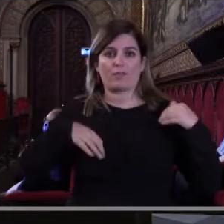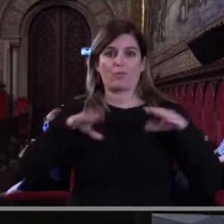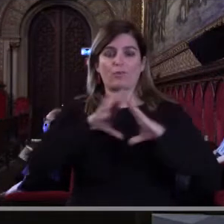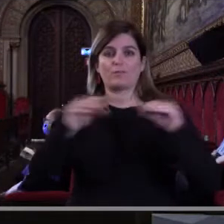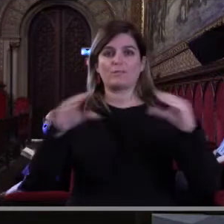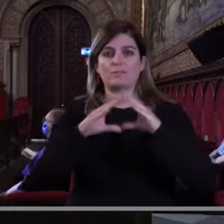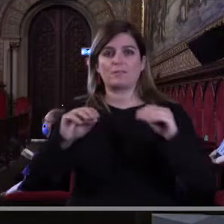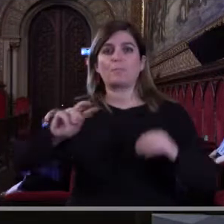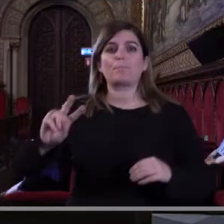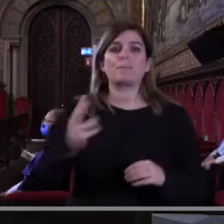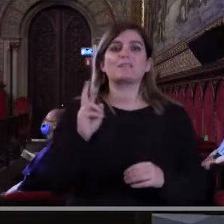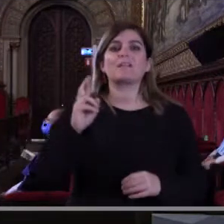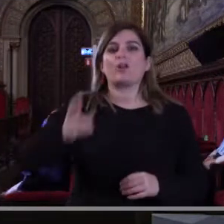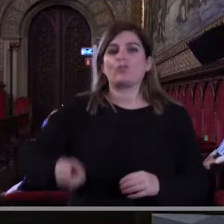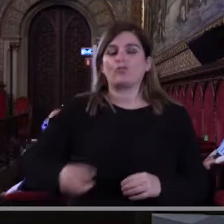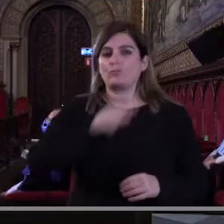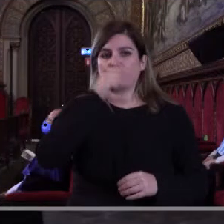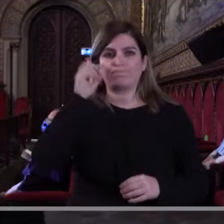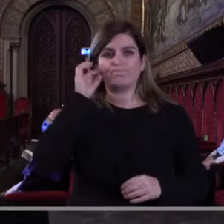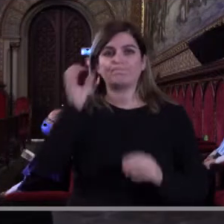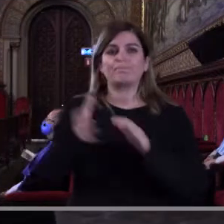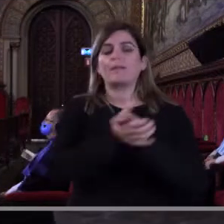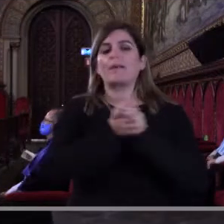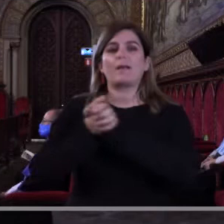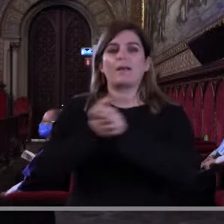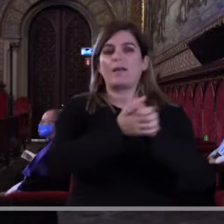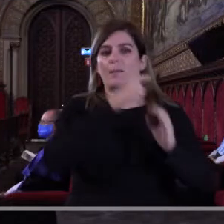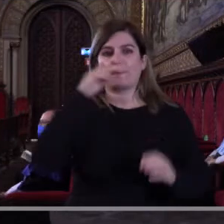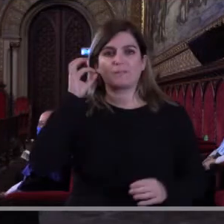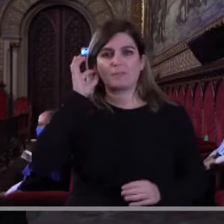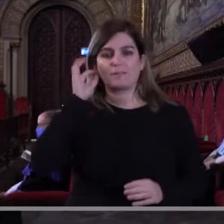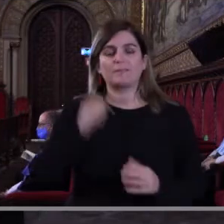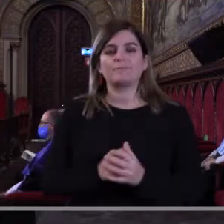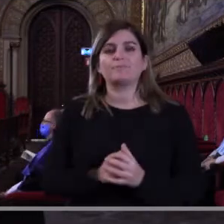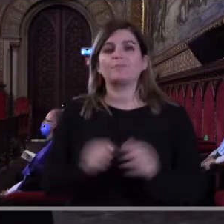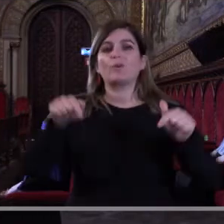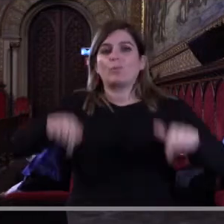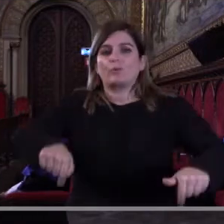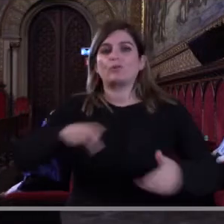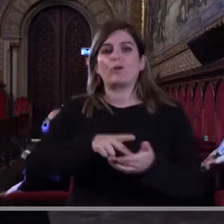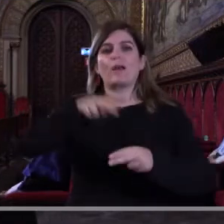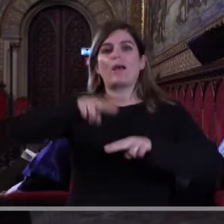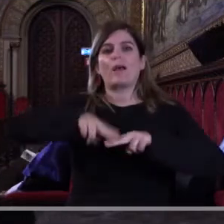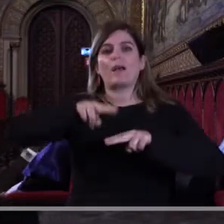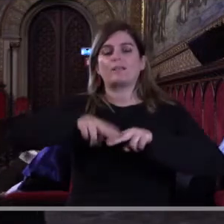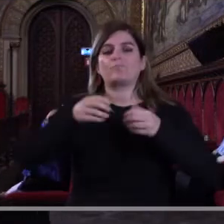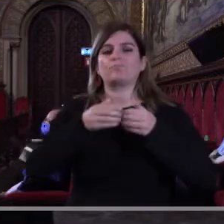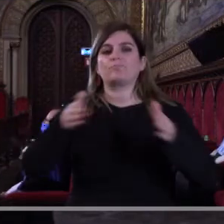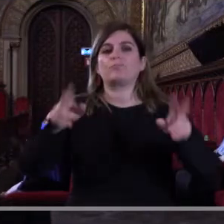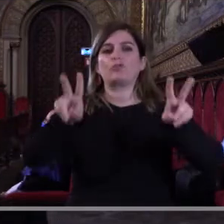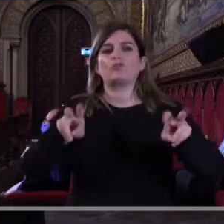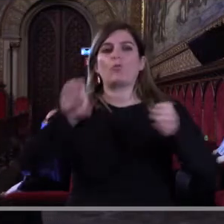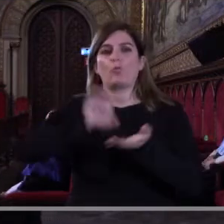vicerrectores i vicerrectors, amics i amigues. Assistim avui a l'acte d'inauguració d'un nou